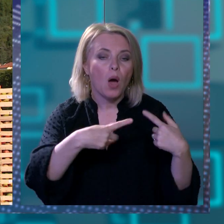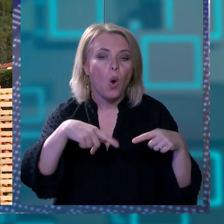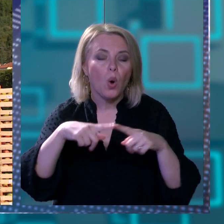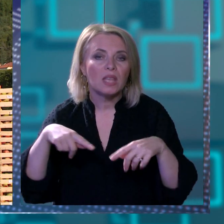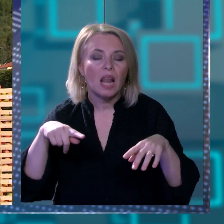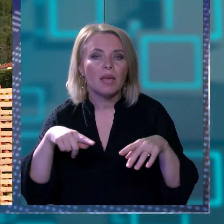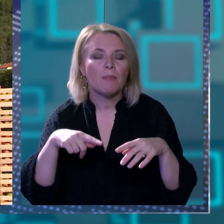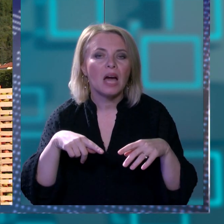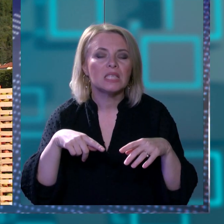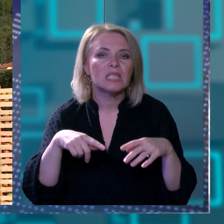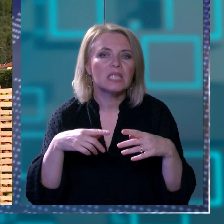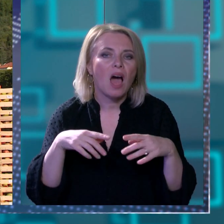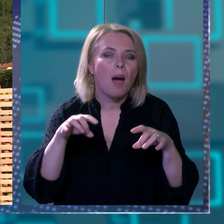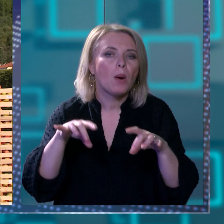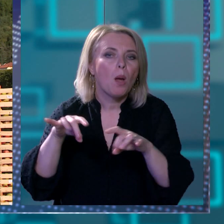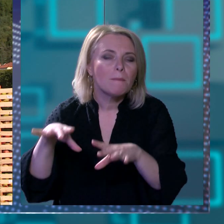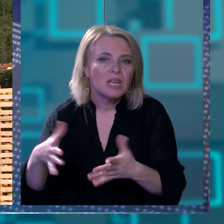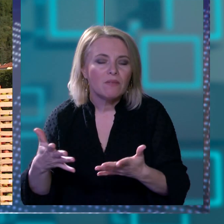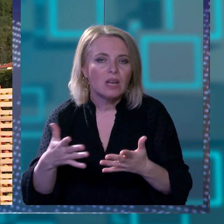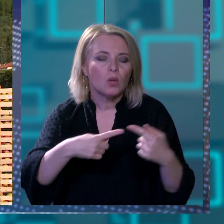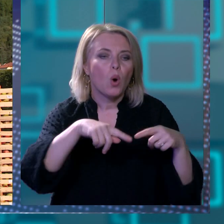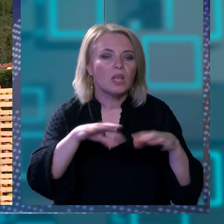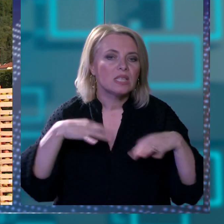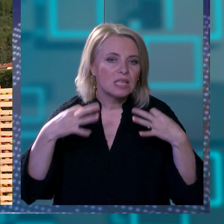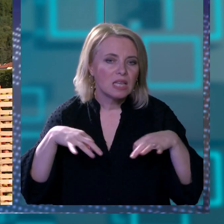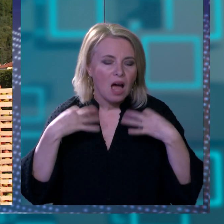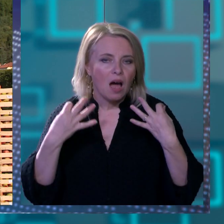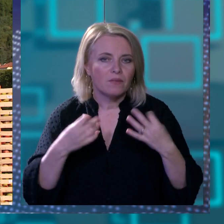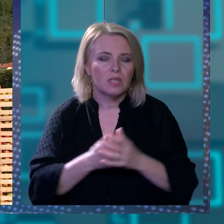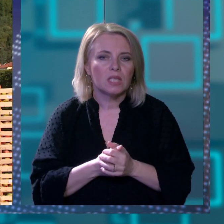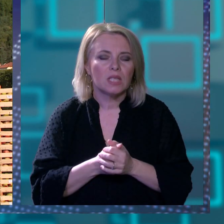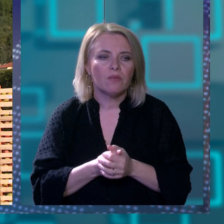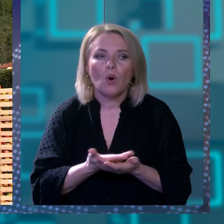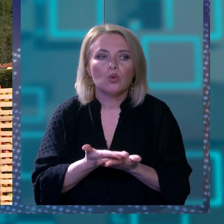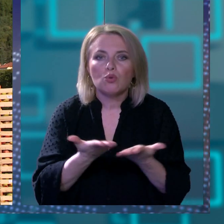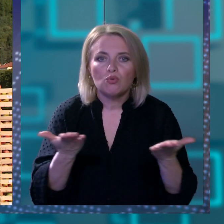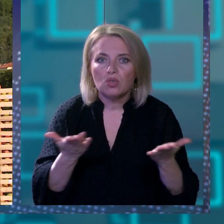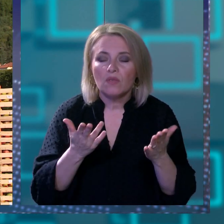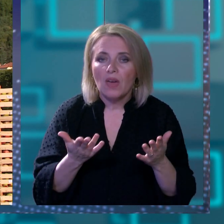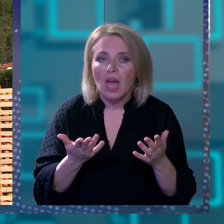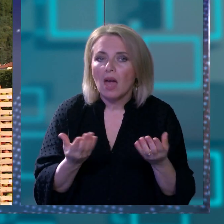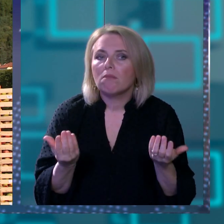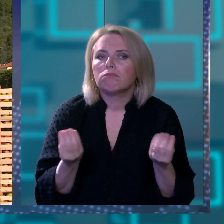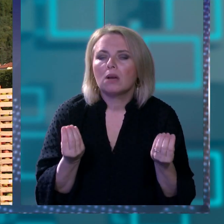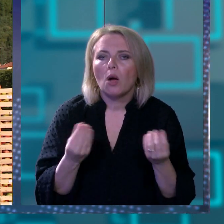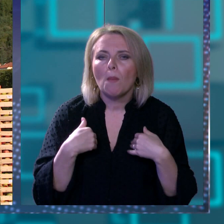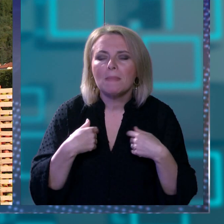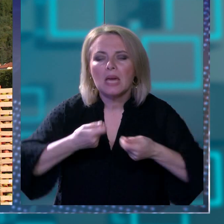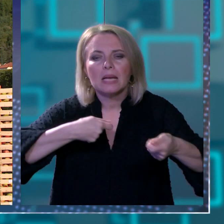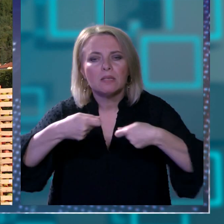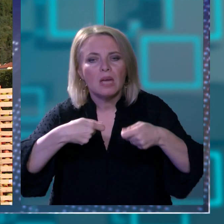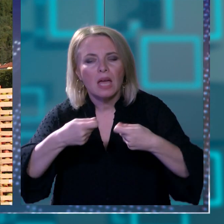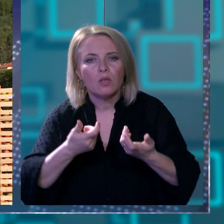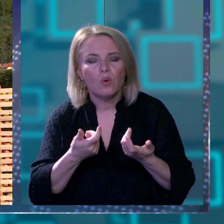odjelima za poljoprivredu, odjelima za zdravstvo. Evo, to su sve načini na koji